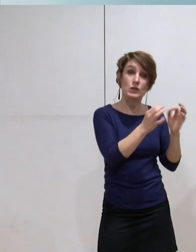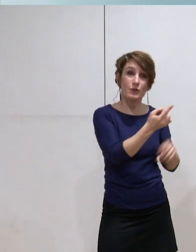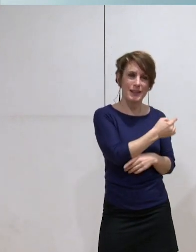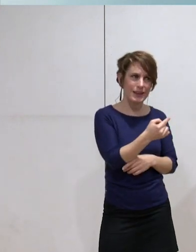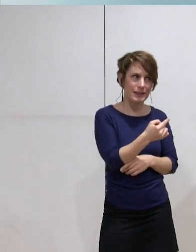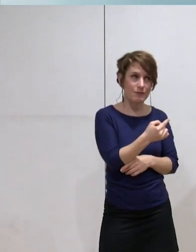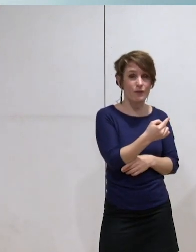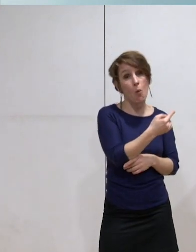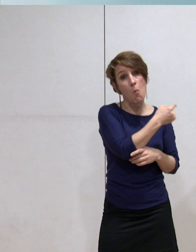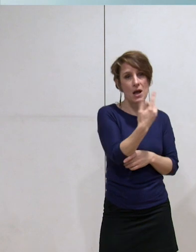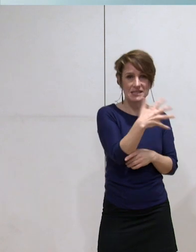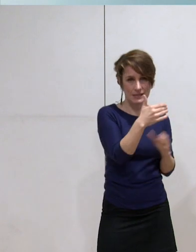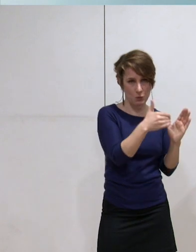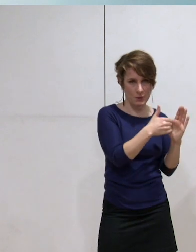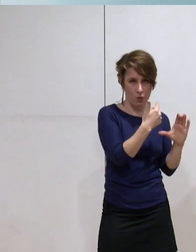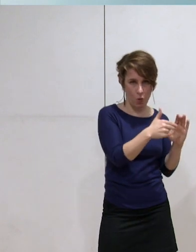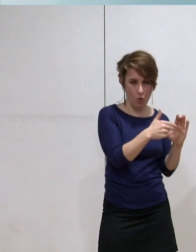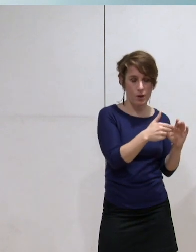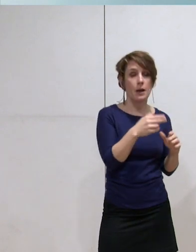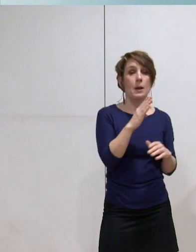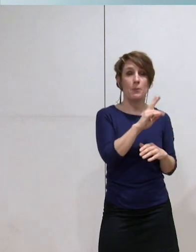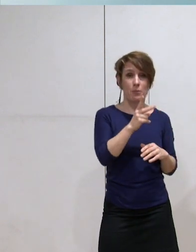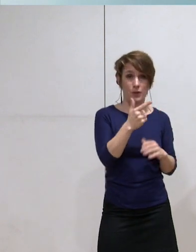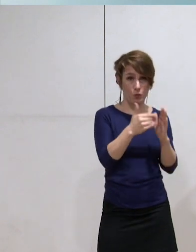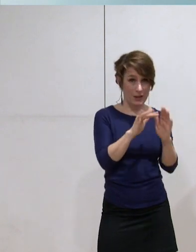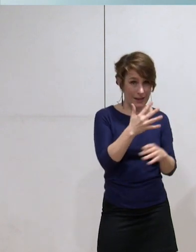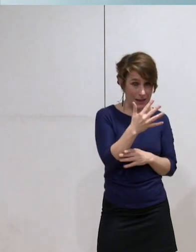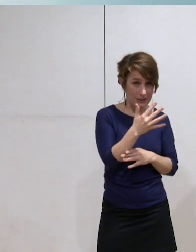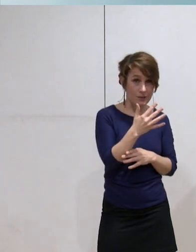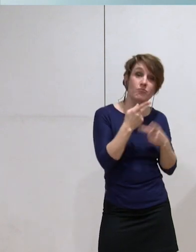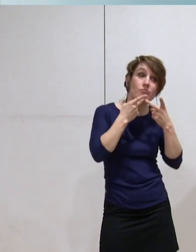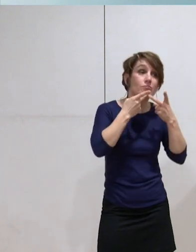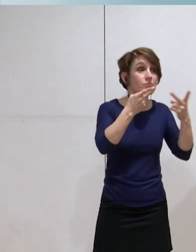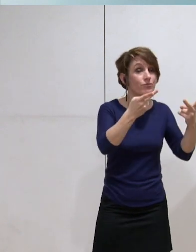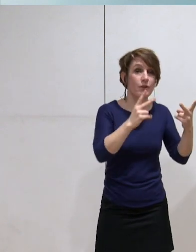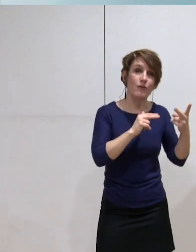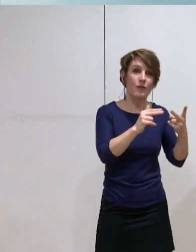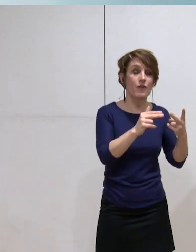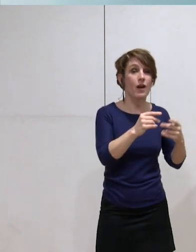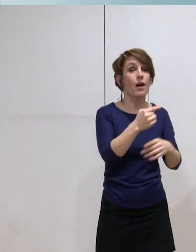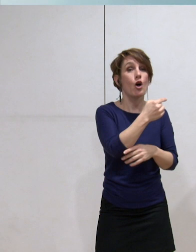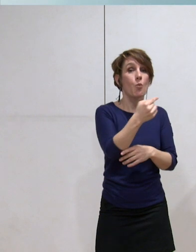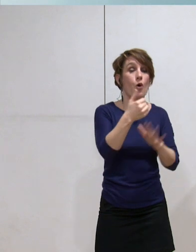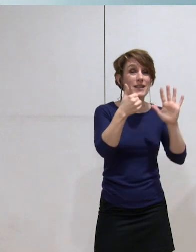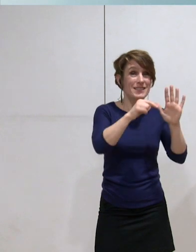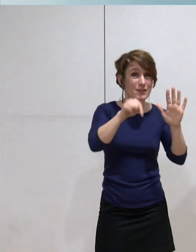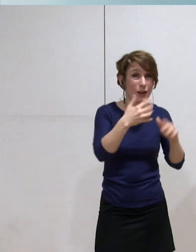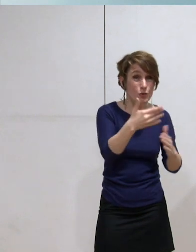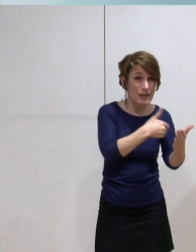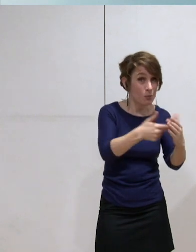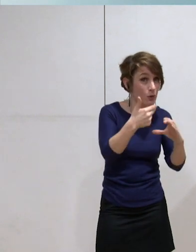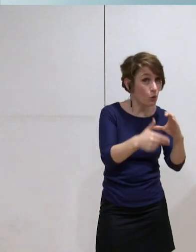500000 €. au BP 2015 il était annoncé à - 6,5 millions